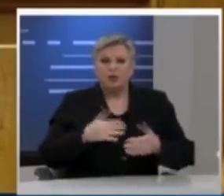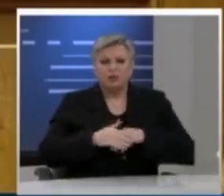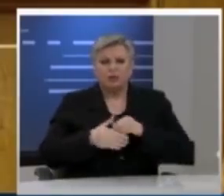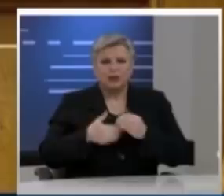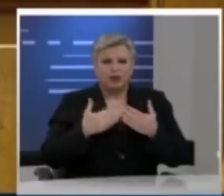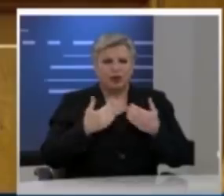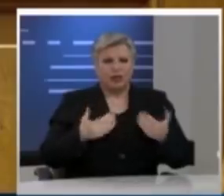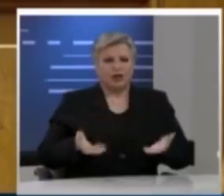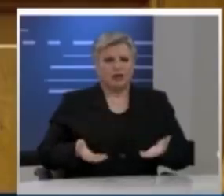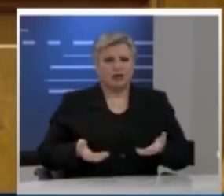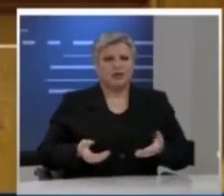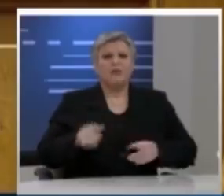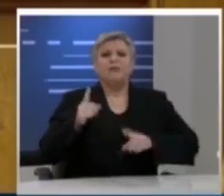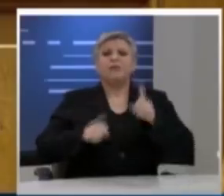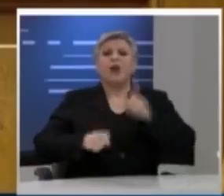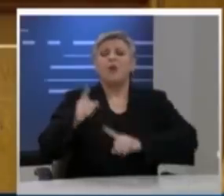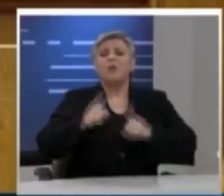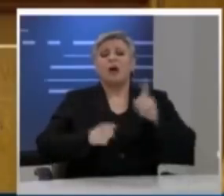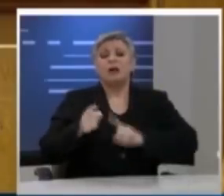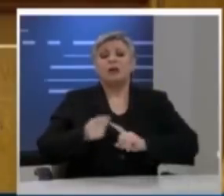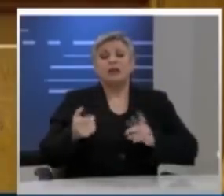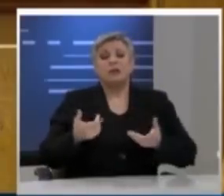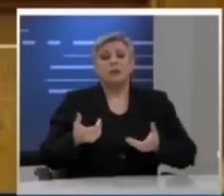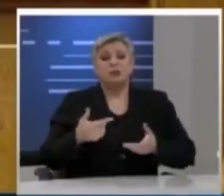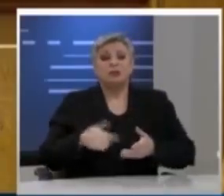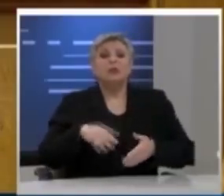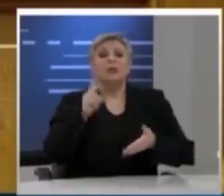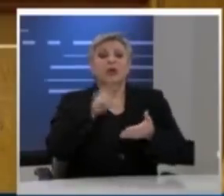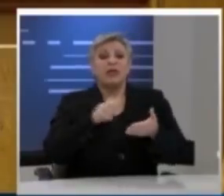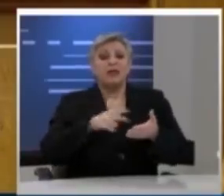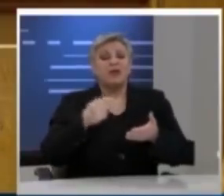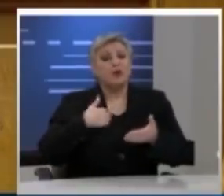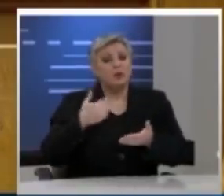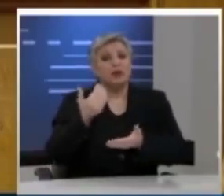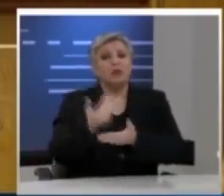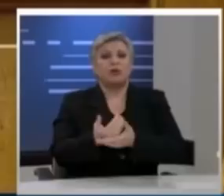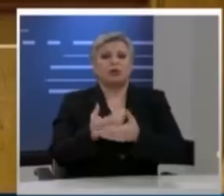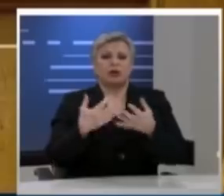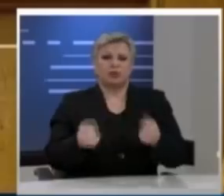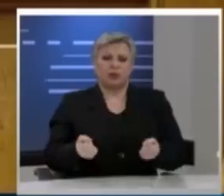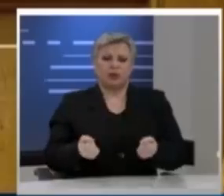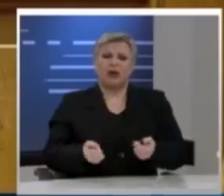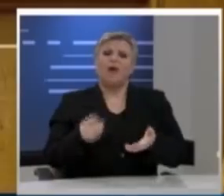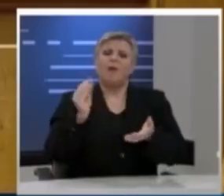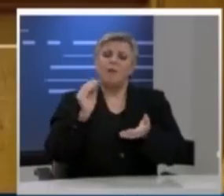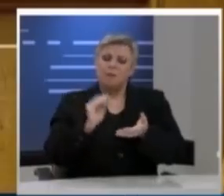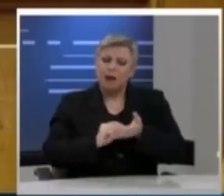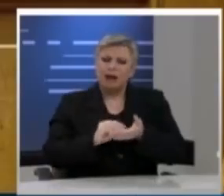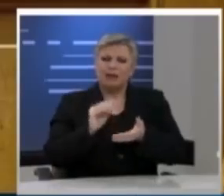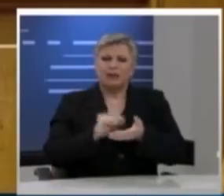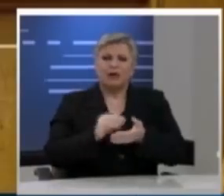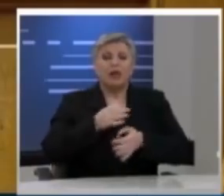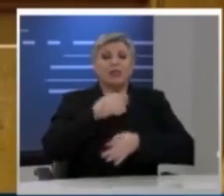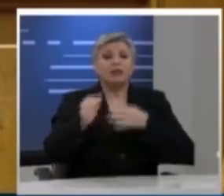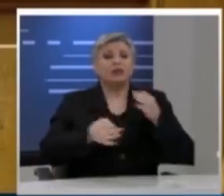κκε αν και λένε ότι διαβάζουν καλά ενημερώνονται από αυτές όπως ισχυρίζονται να σας επαναλάβουμε λοιπόν ξανά ότι